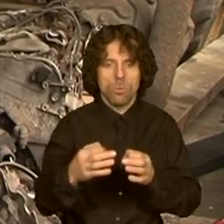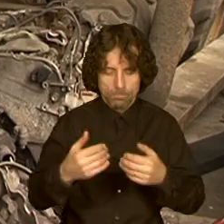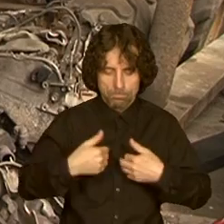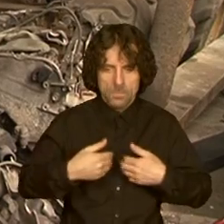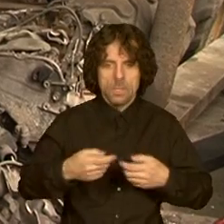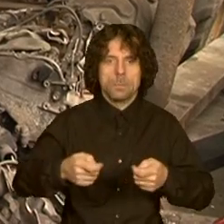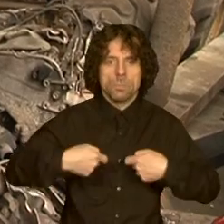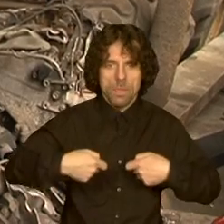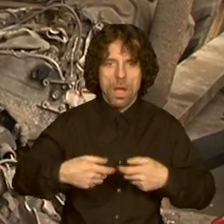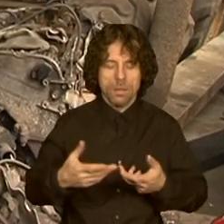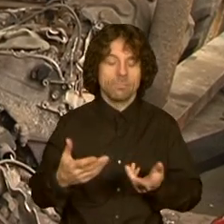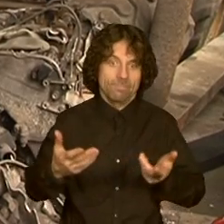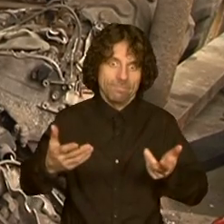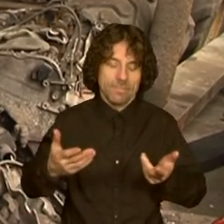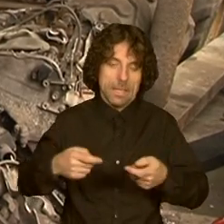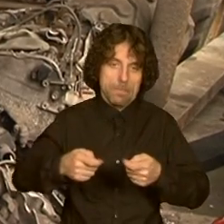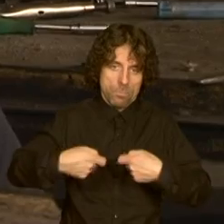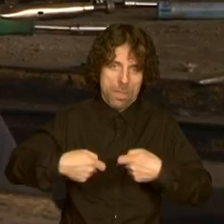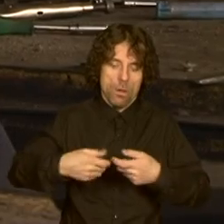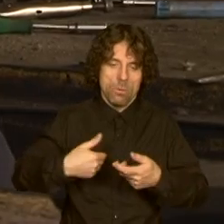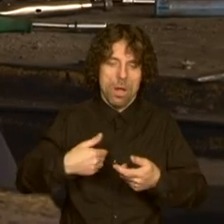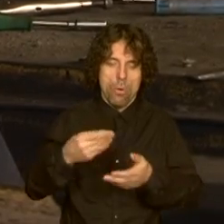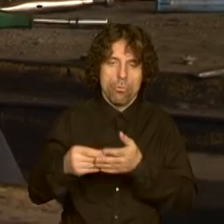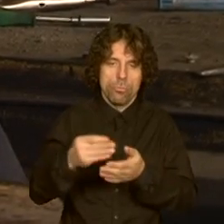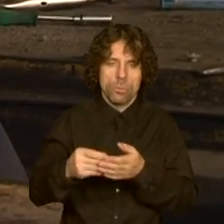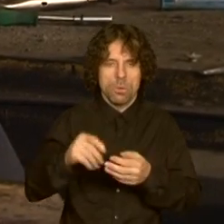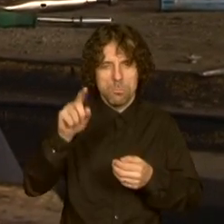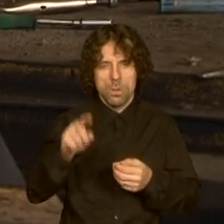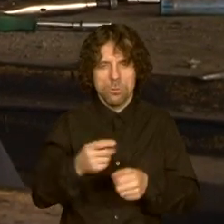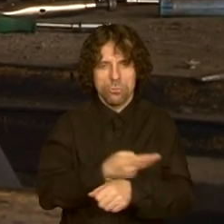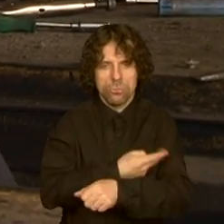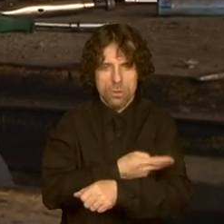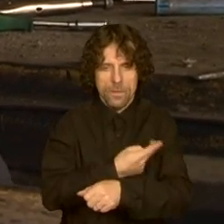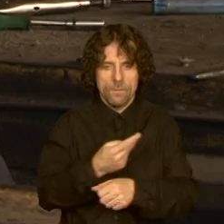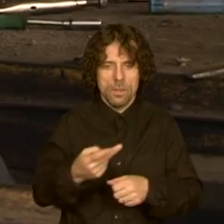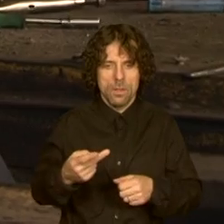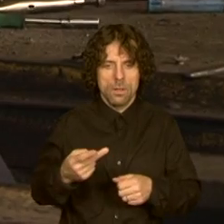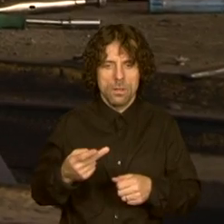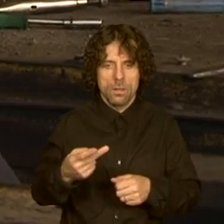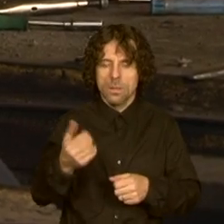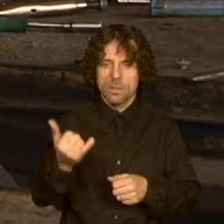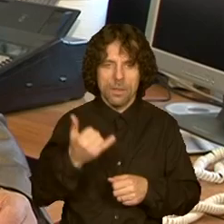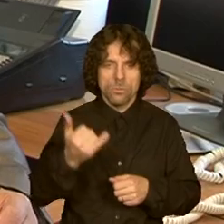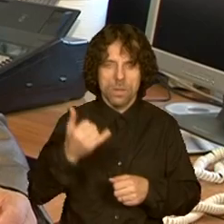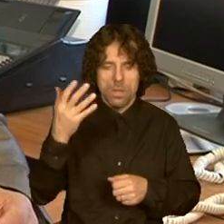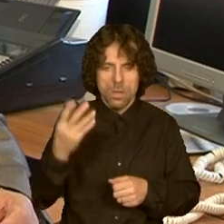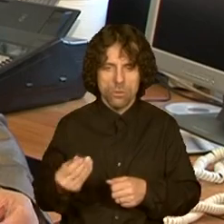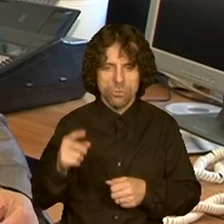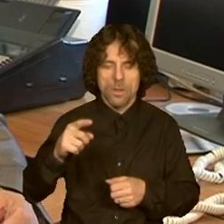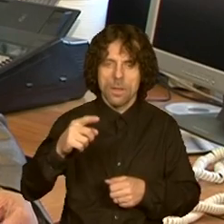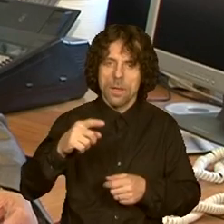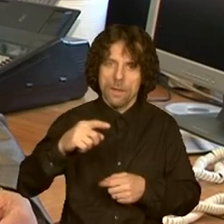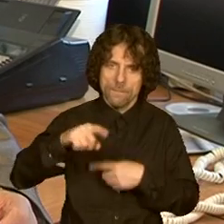to ten samochód mi odsprzeda. No i tak się stało. Samochód ten kupiłem od niego w miesiącu czerwcu, a